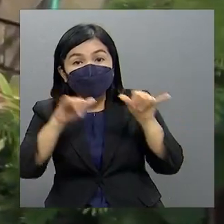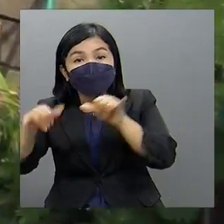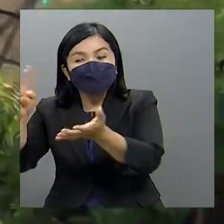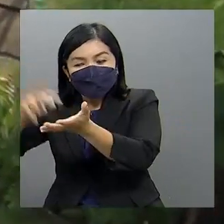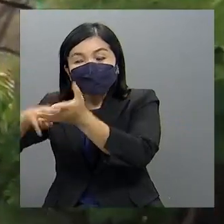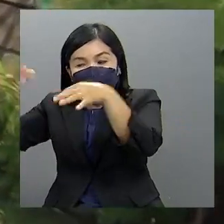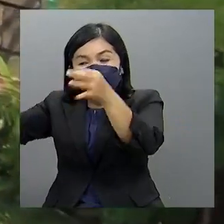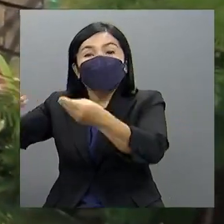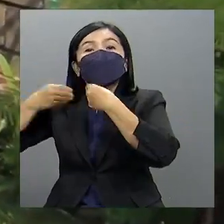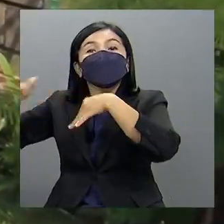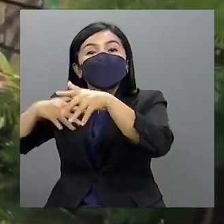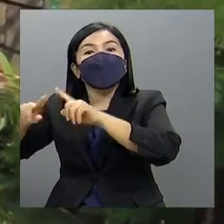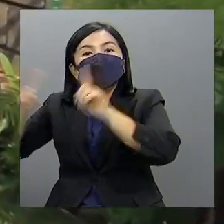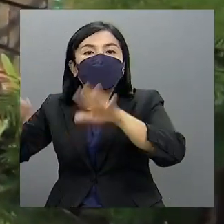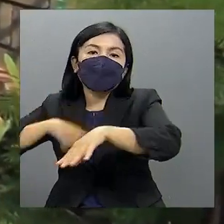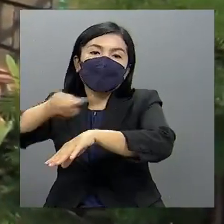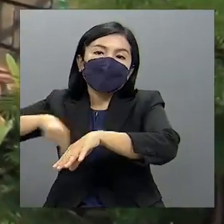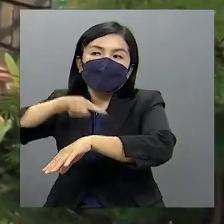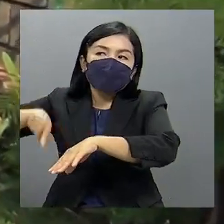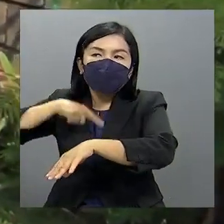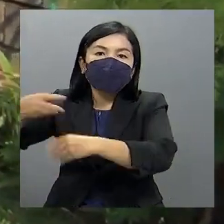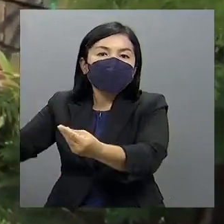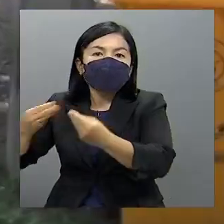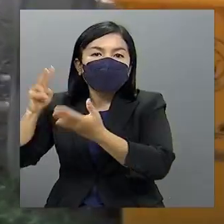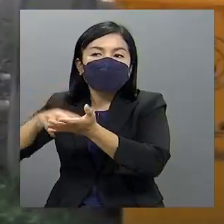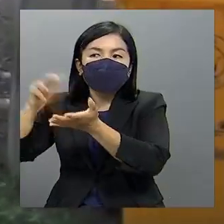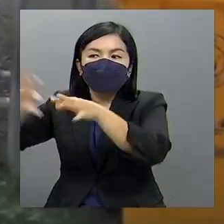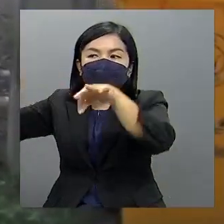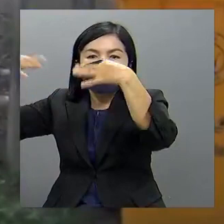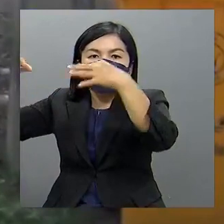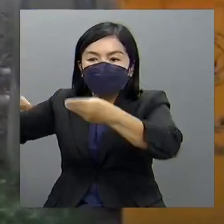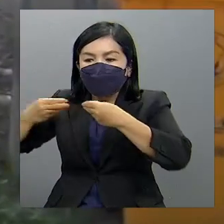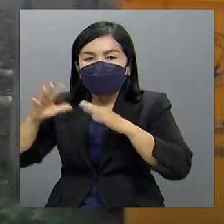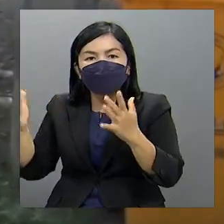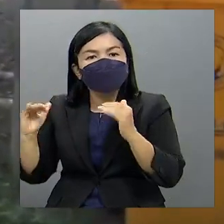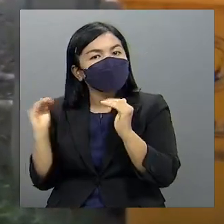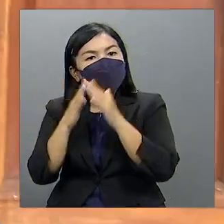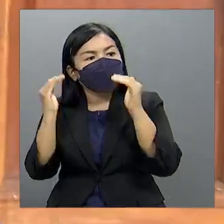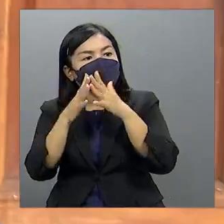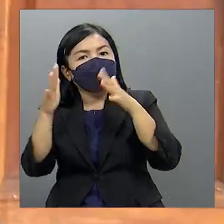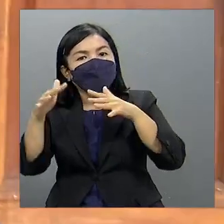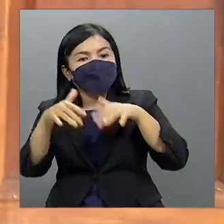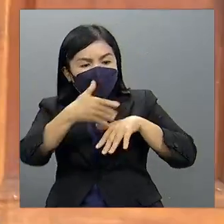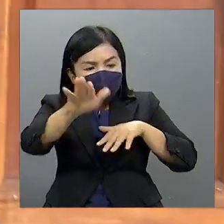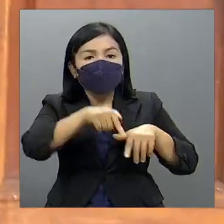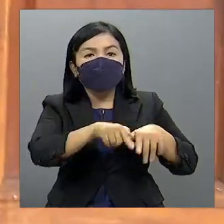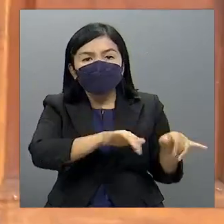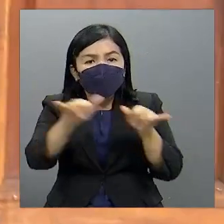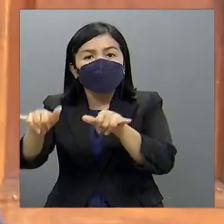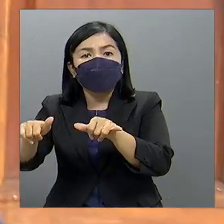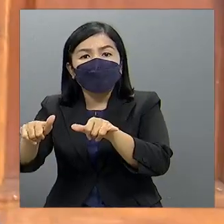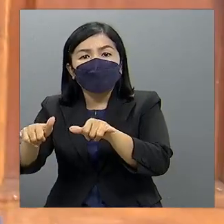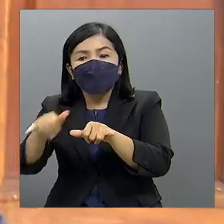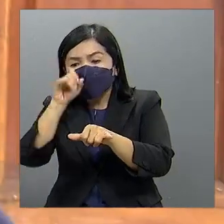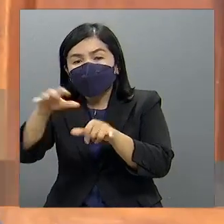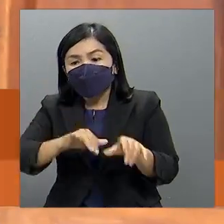ค่ะแต่จนถึงเวลานี้ยังไม่มีใครได้รับมองว่าไม่ยุติธรรมกับชาวบ้านค่ะส่งเร่ง